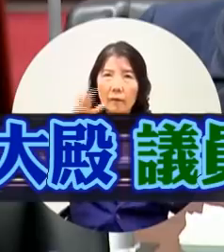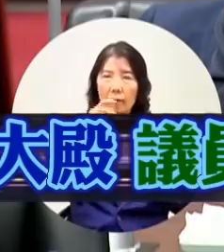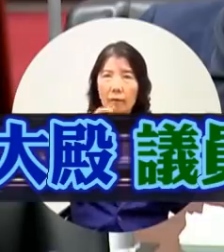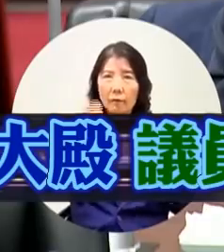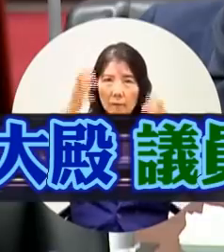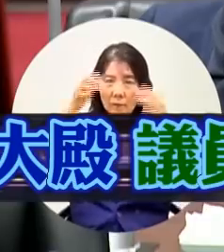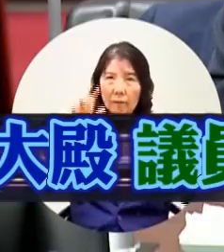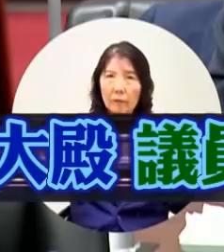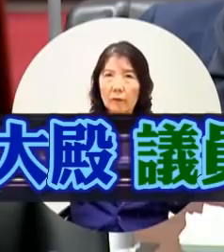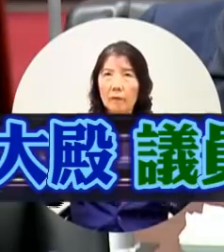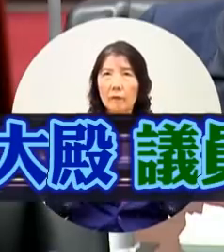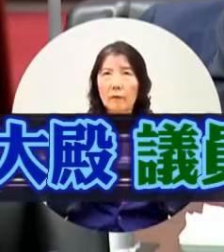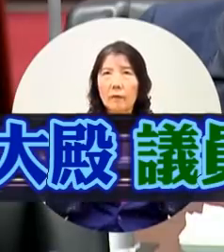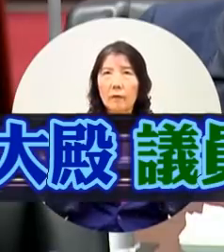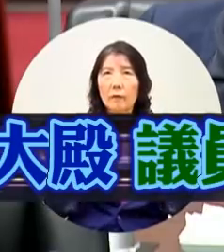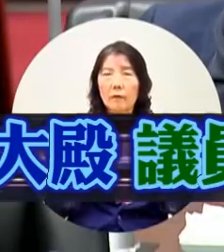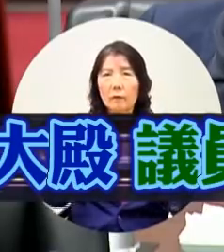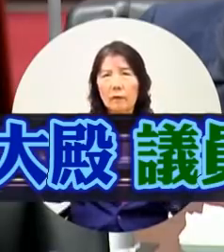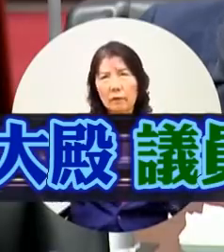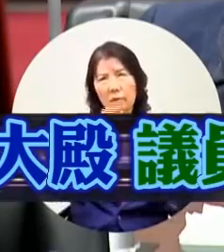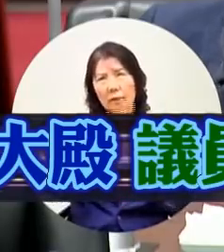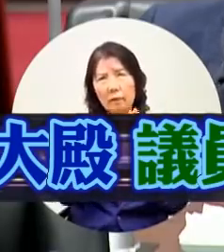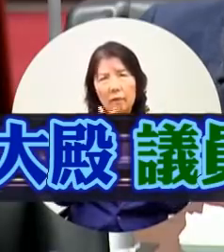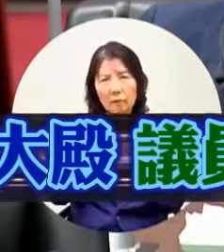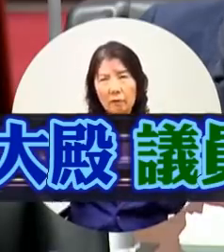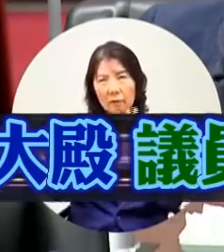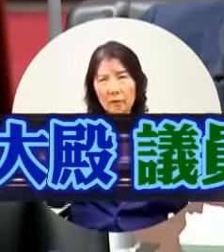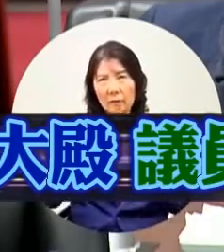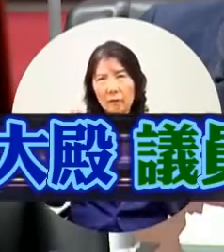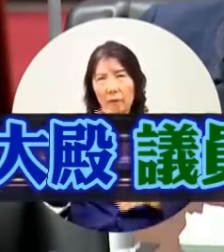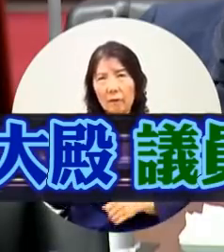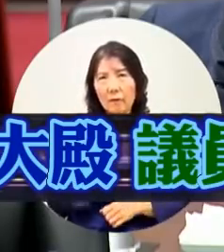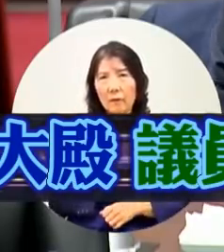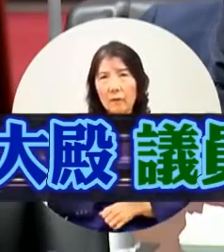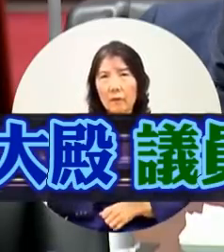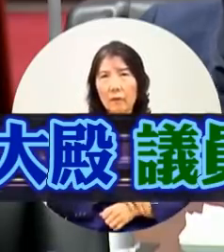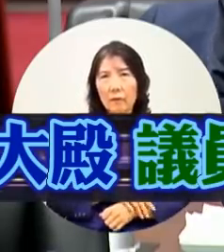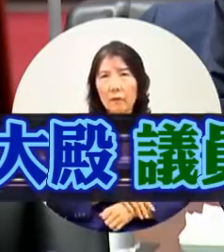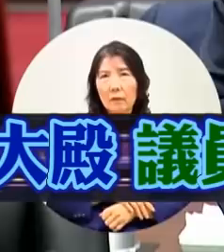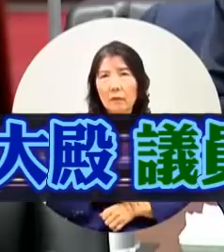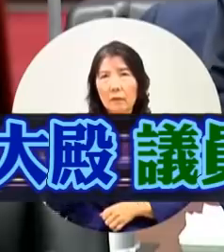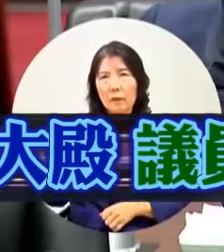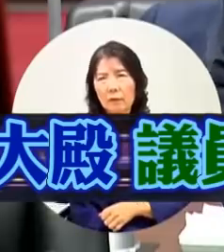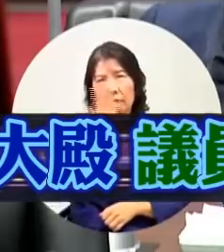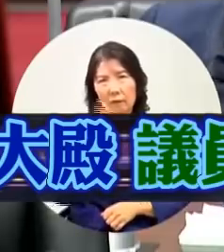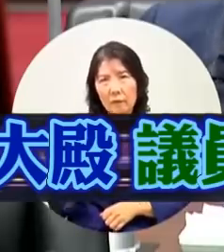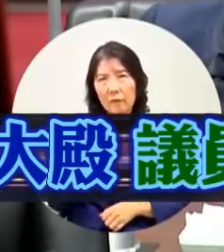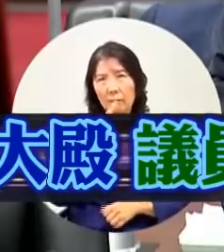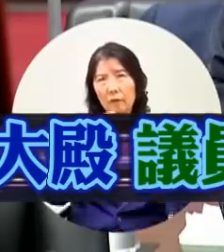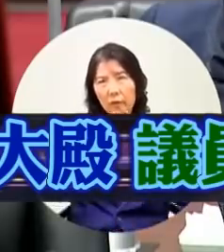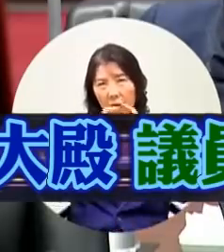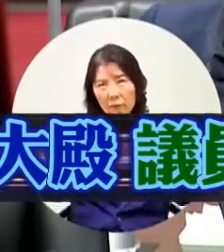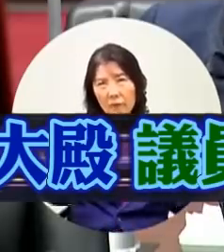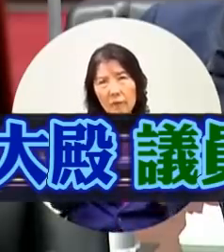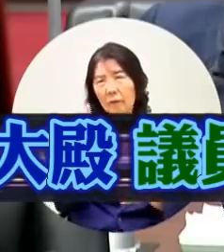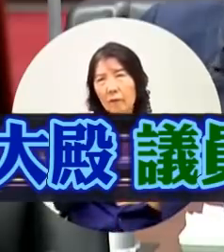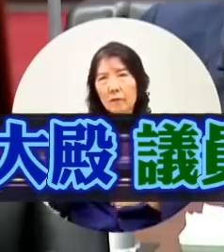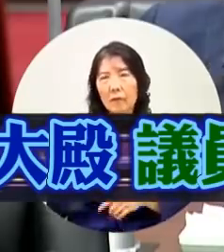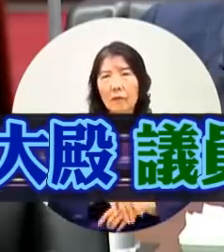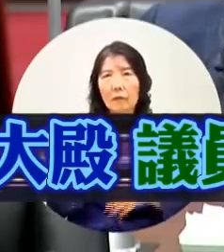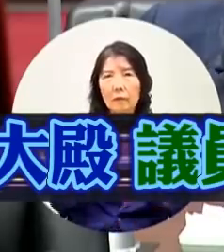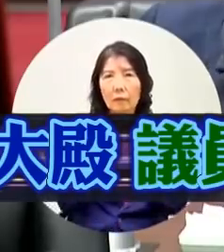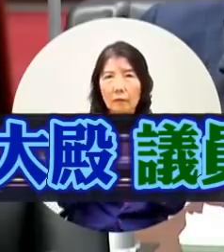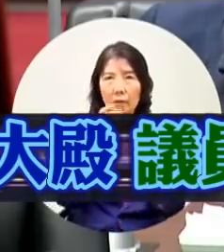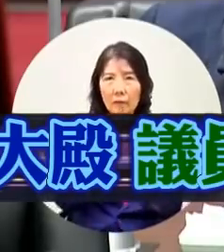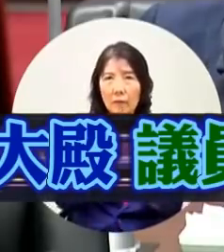题吗？ 啊，你这种态度， 不 要 改。不是不是，议长，这议长， 你这种态度是要来回答问题。 议长，我可不可以时间暂停？我